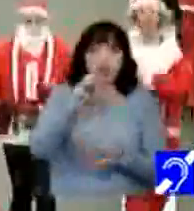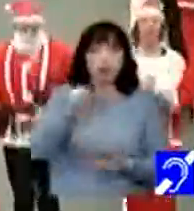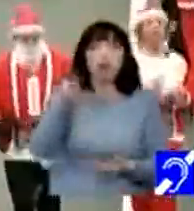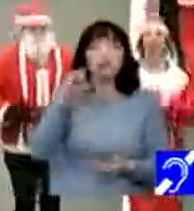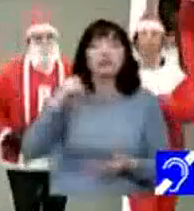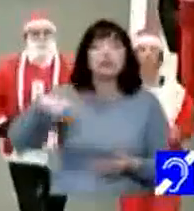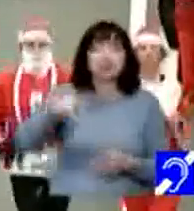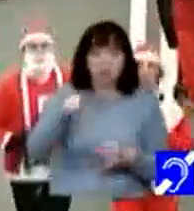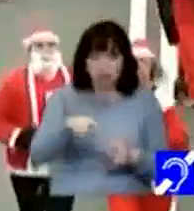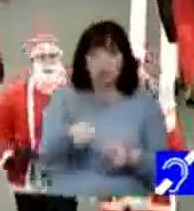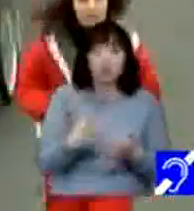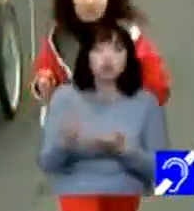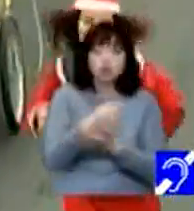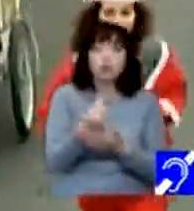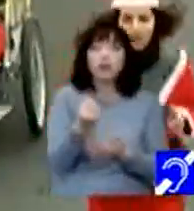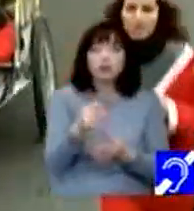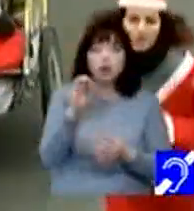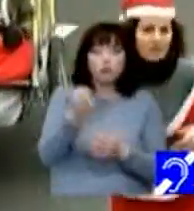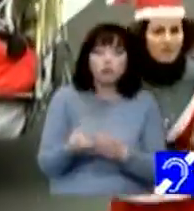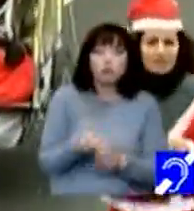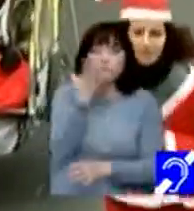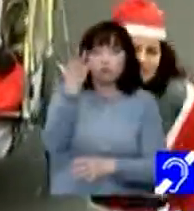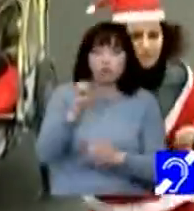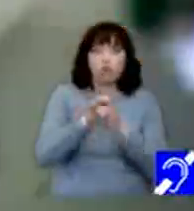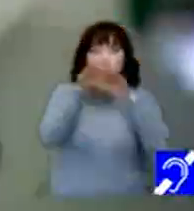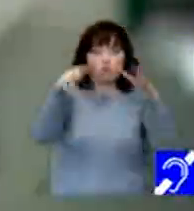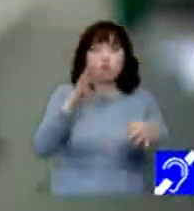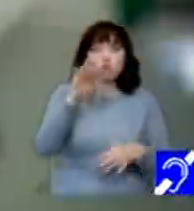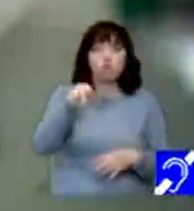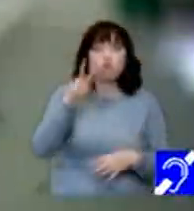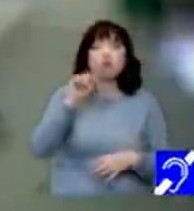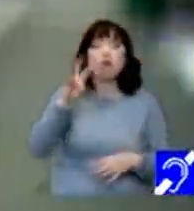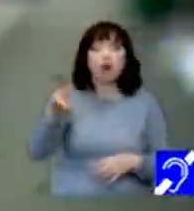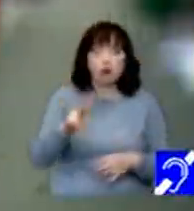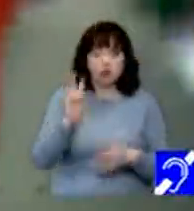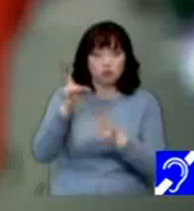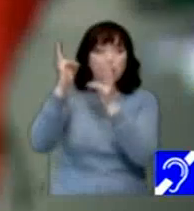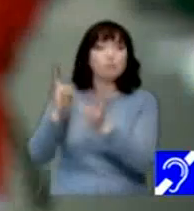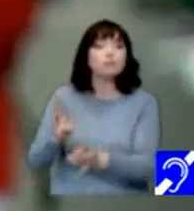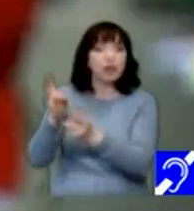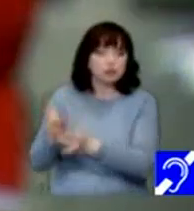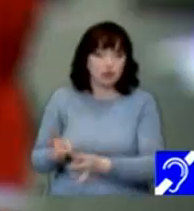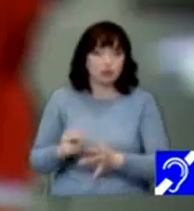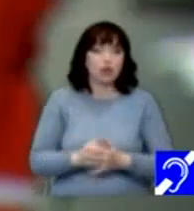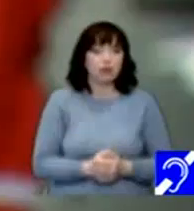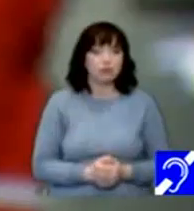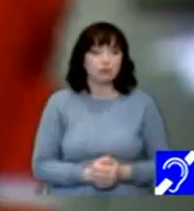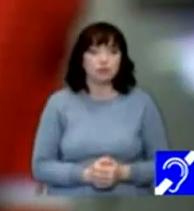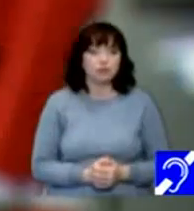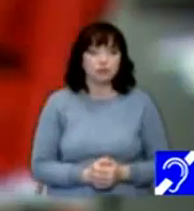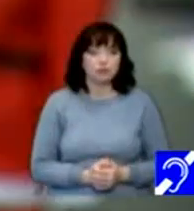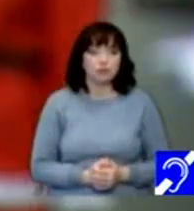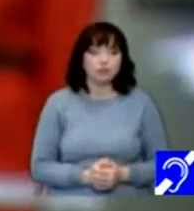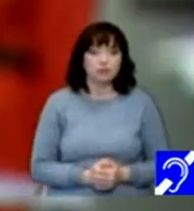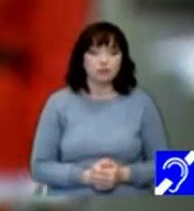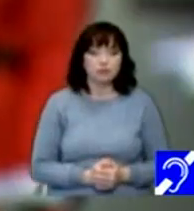pentru victimele erupției vulcanice de pe insula spaniolă La Palma. Todo para ese sitio me parece poco, porque realmente han pasado